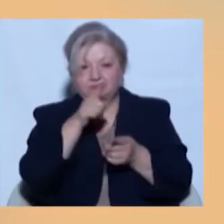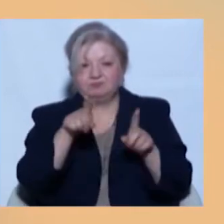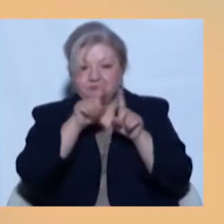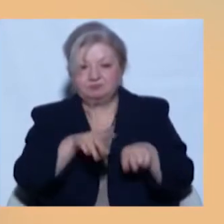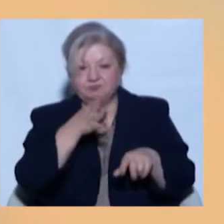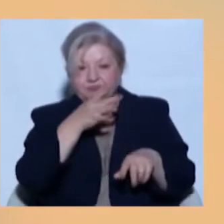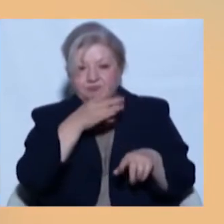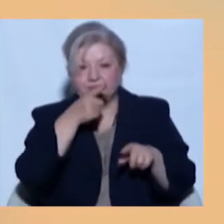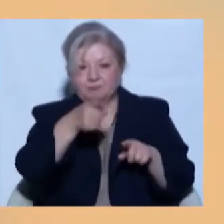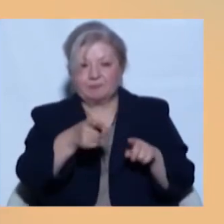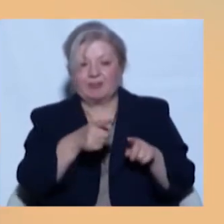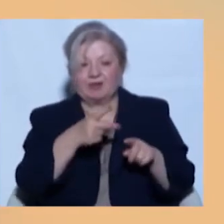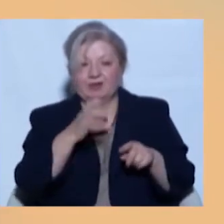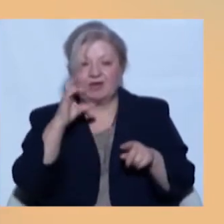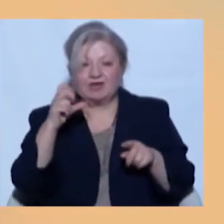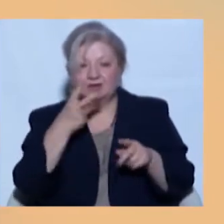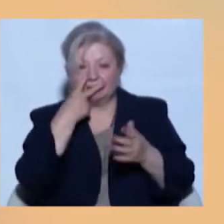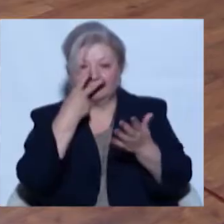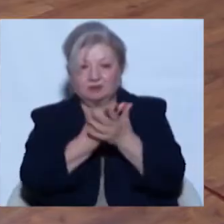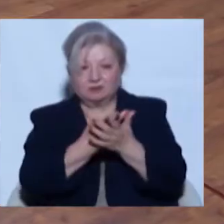Ამავდროულად ერეკლე ხედავს, რომ